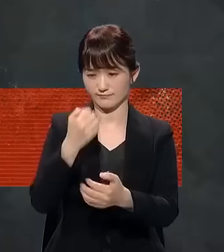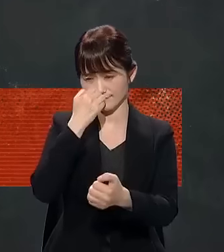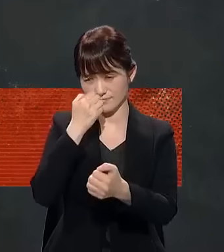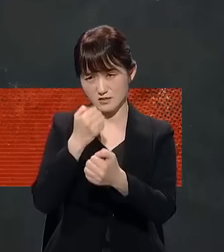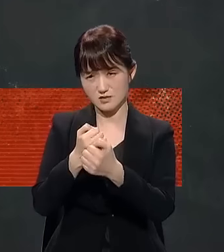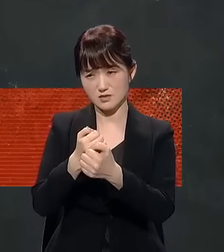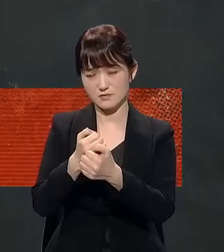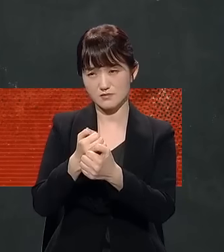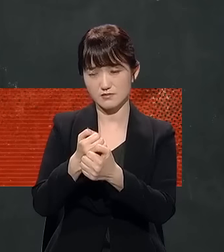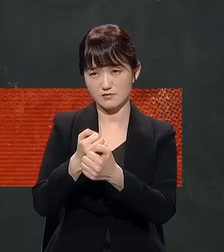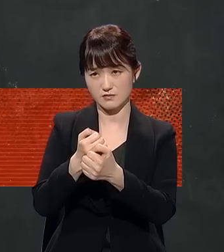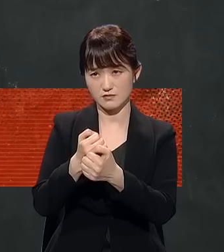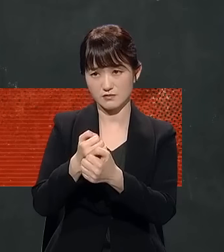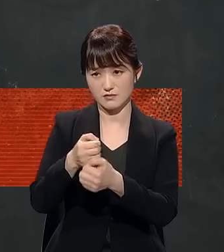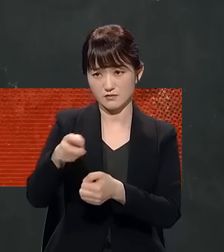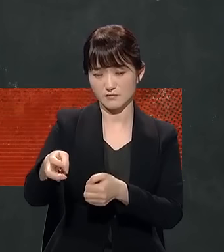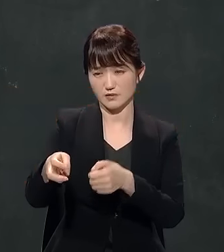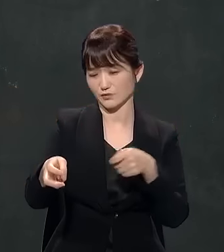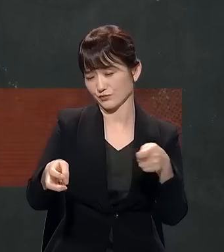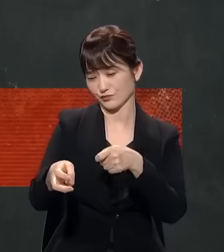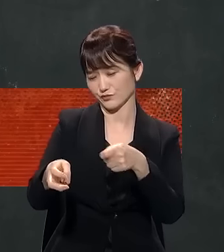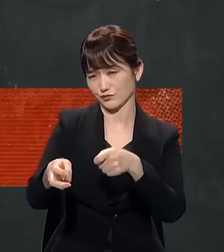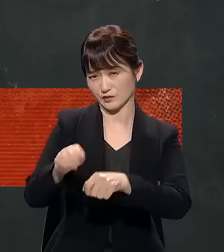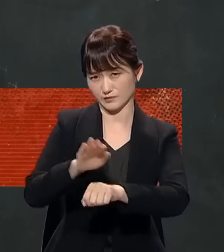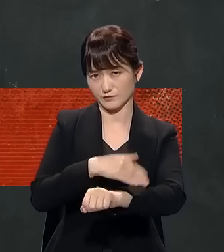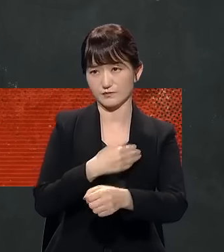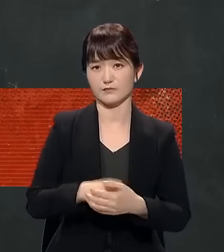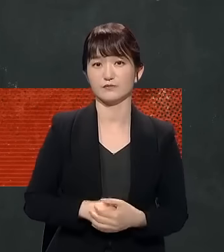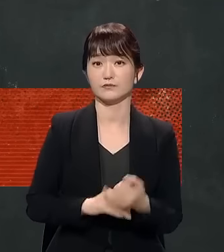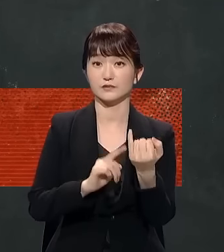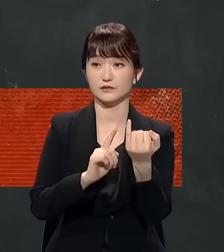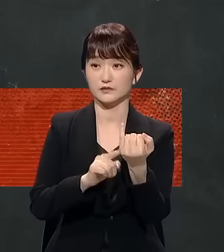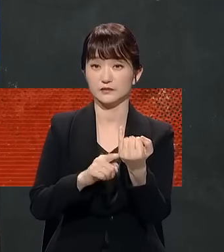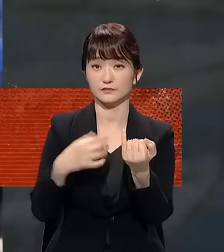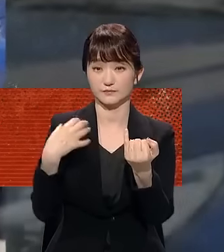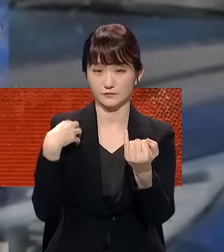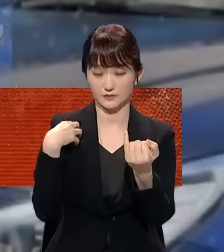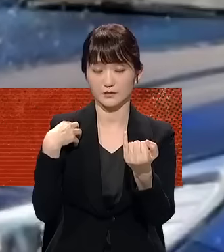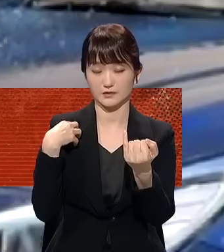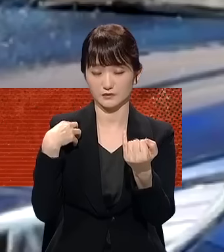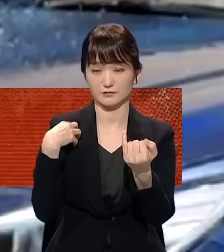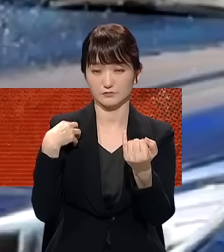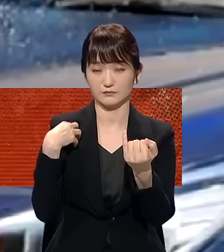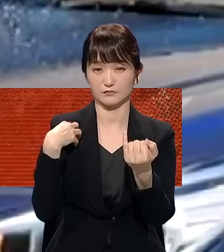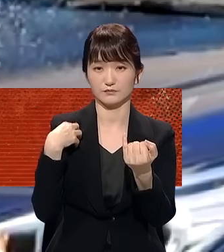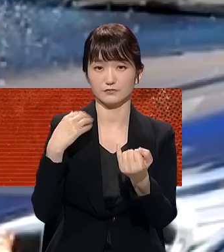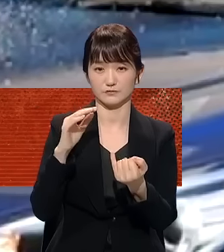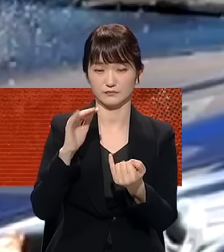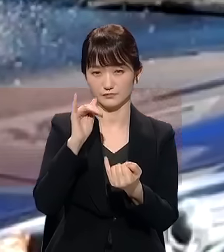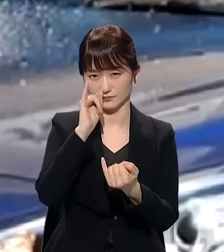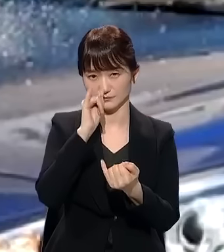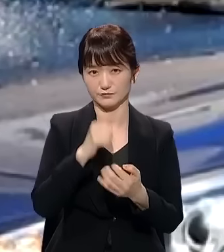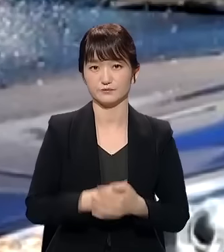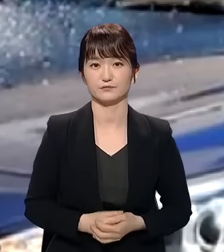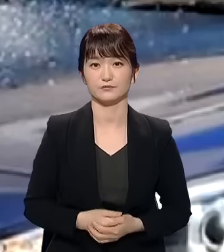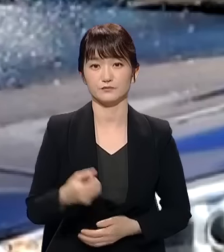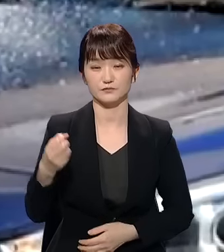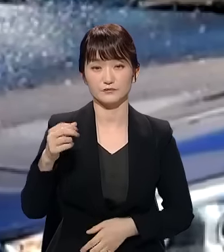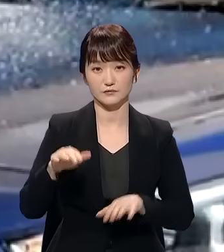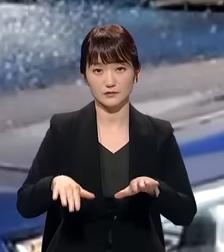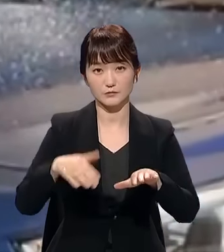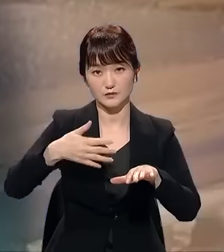하게 되면 범법이 되기 때문에 저 여성분은 당연히 책임을 물을 겁니다. 자, 이번에는 영상